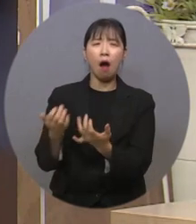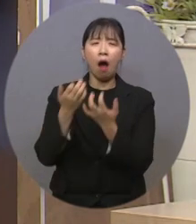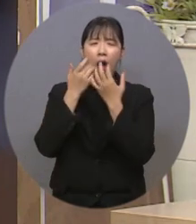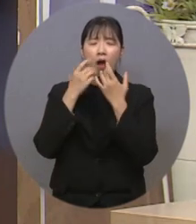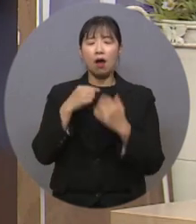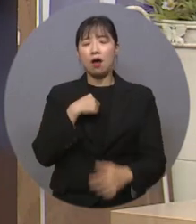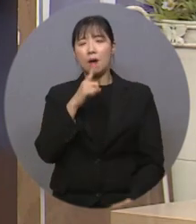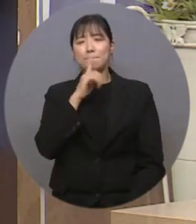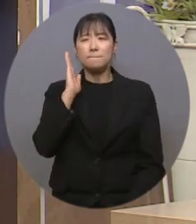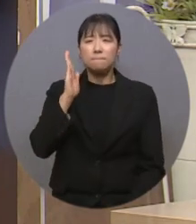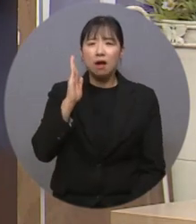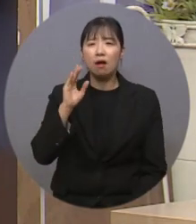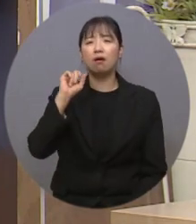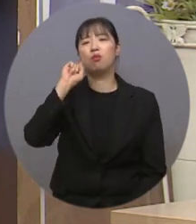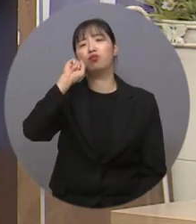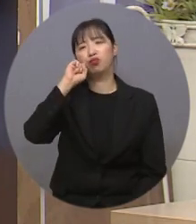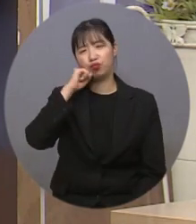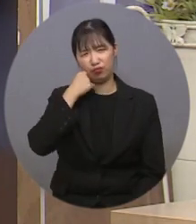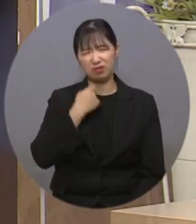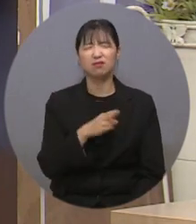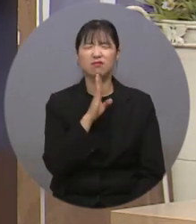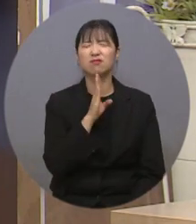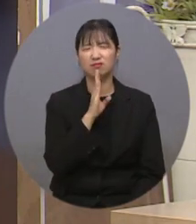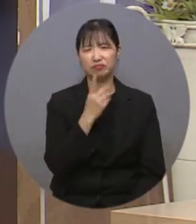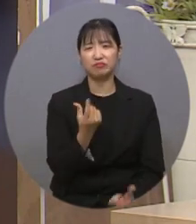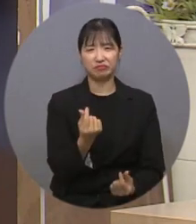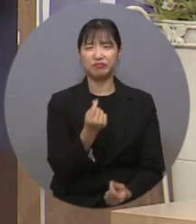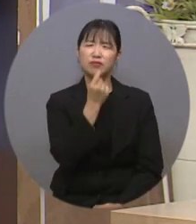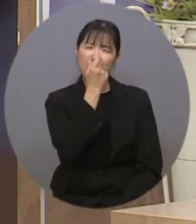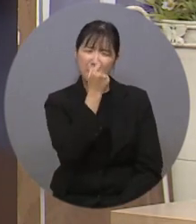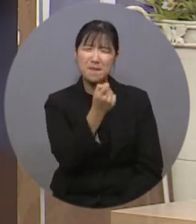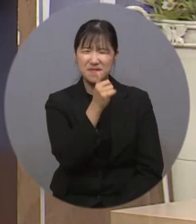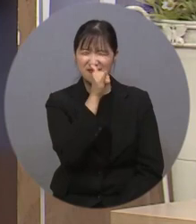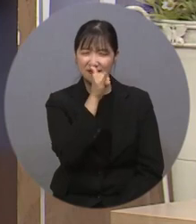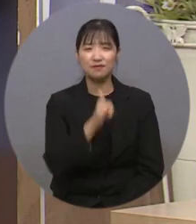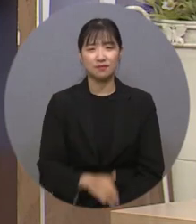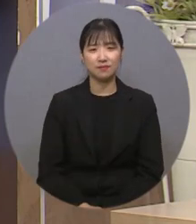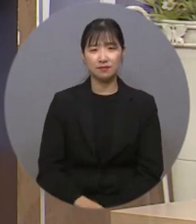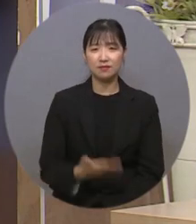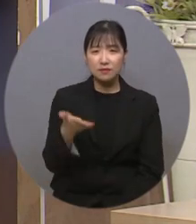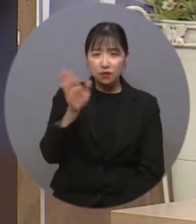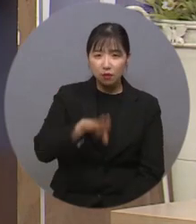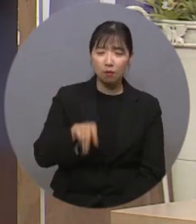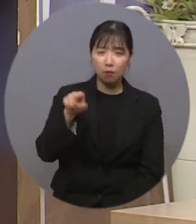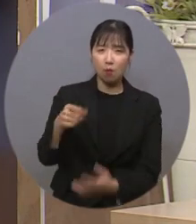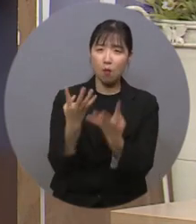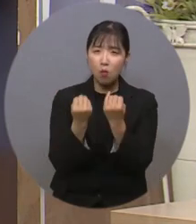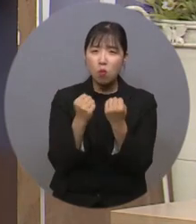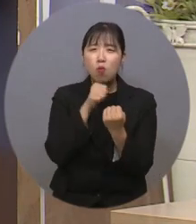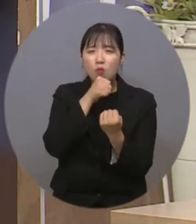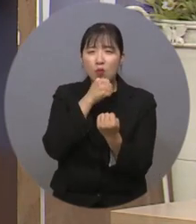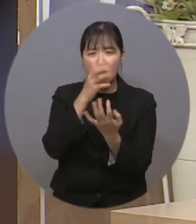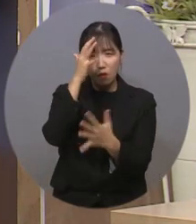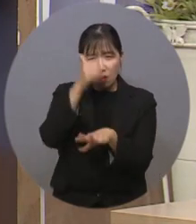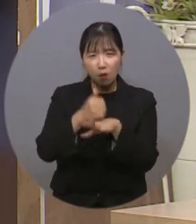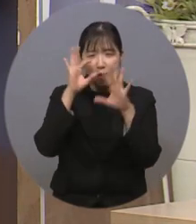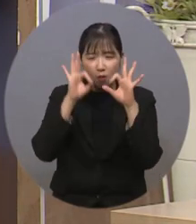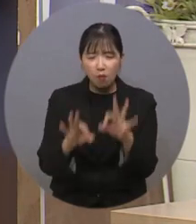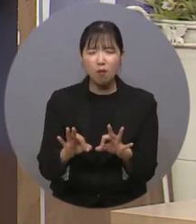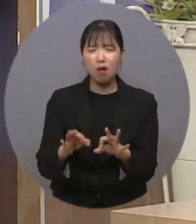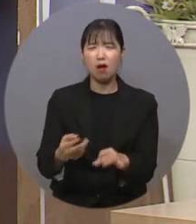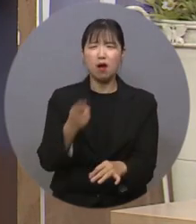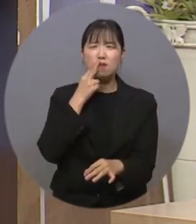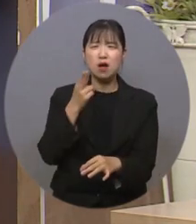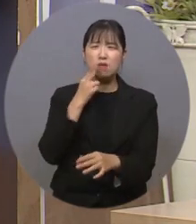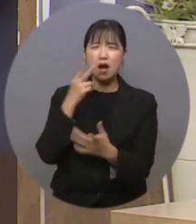맡아도 말이 저는 잘 안 나오더라고요. 예, 아주 예민하죠. 네, 그런데 가져오신 그 통계 결과를 보니까 간접 흡연 때문에